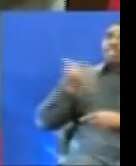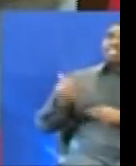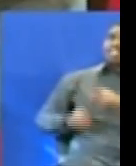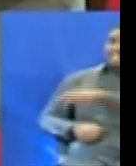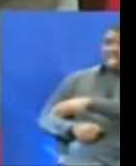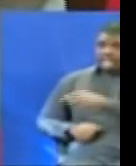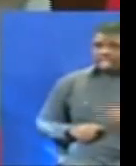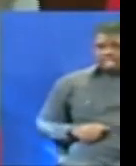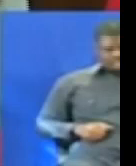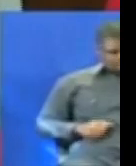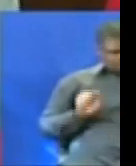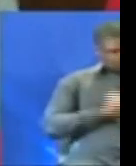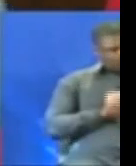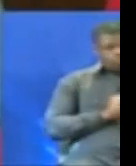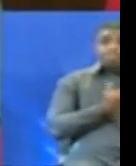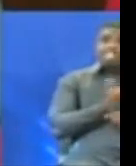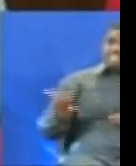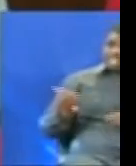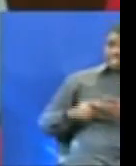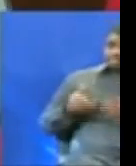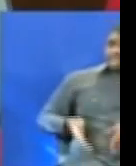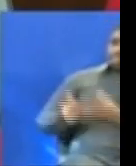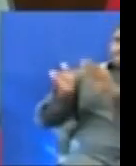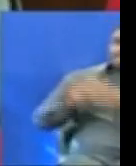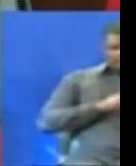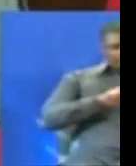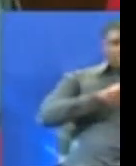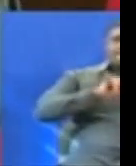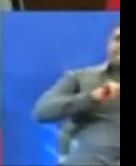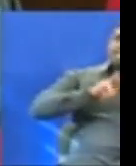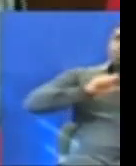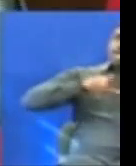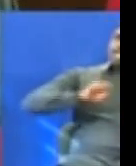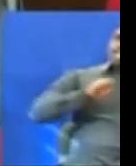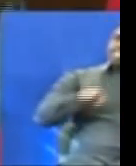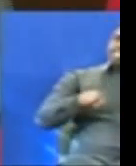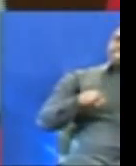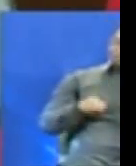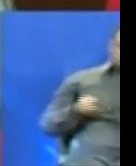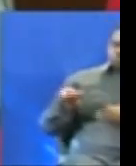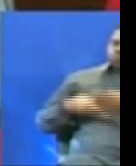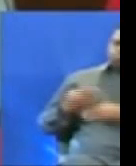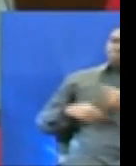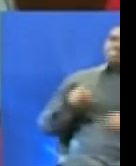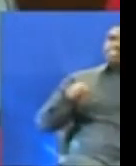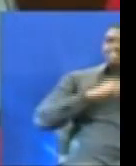jingine, kuna barabara ya Nguruku Liwale. Hii barabara kwa Liwale ndio barabara ya kiuchumi.